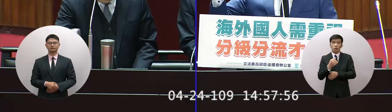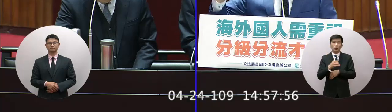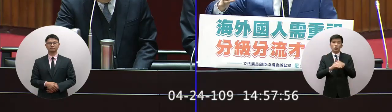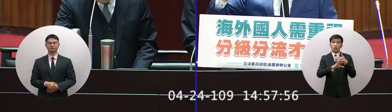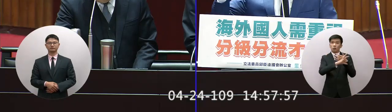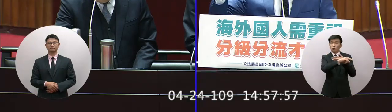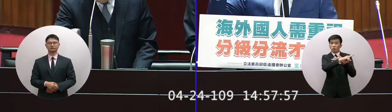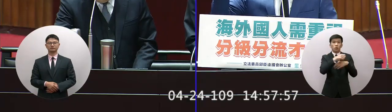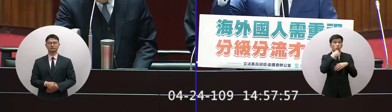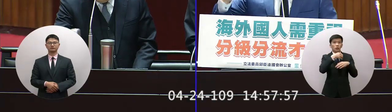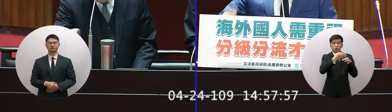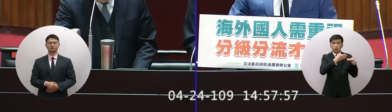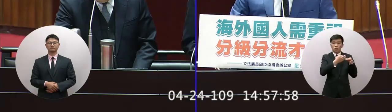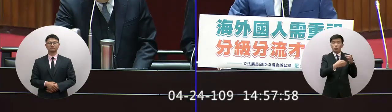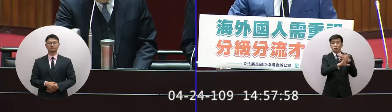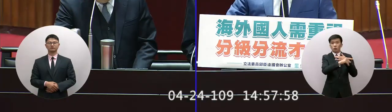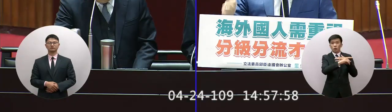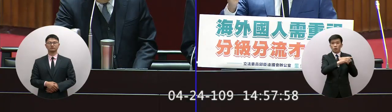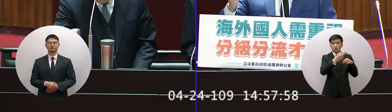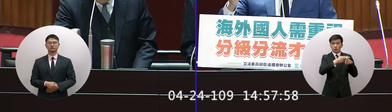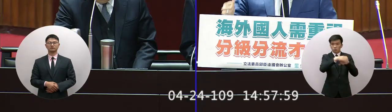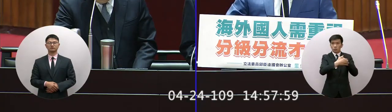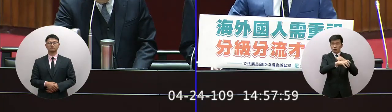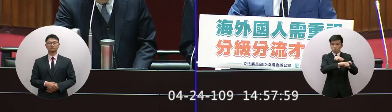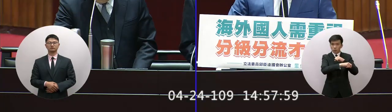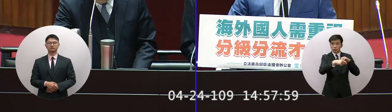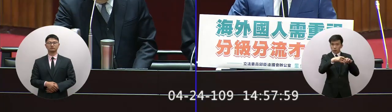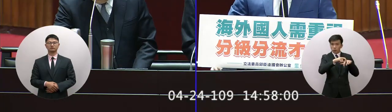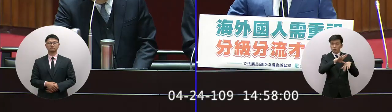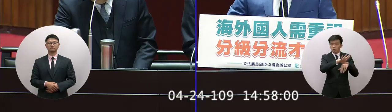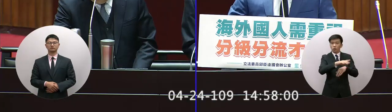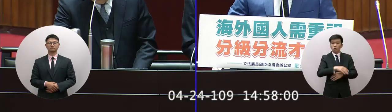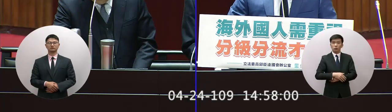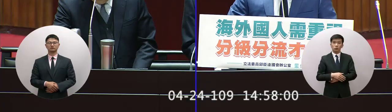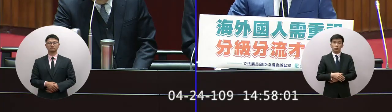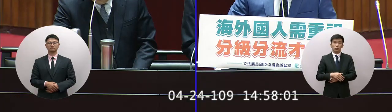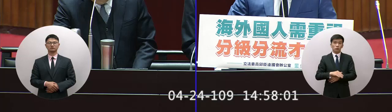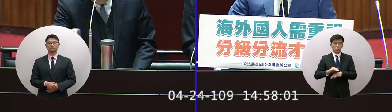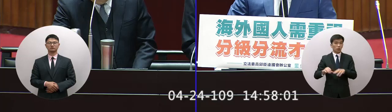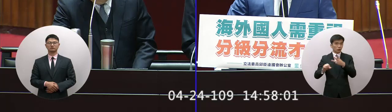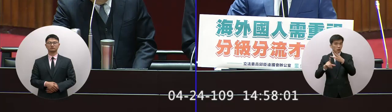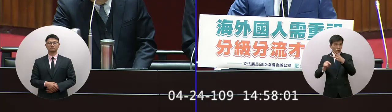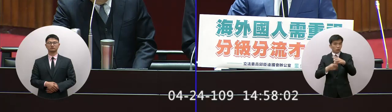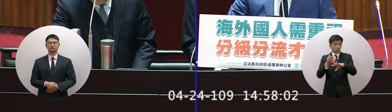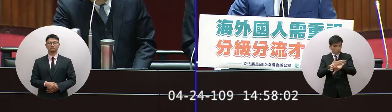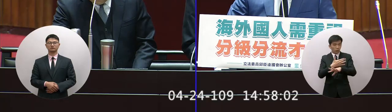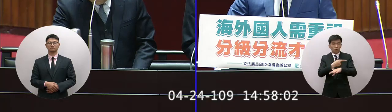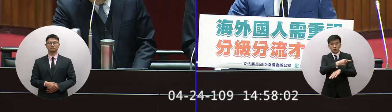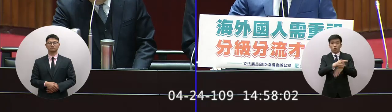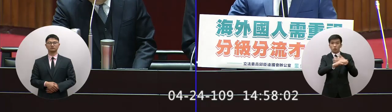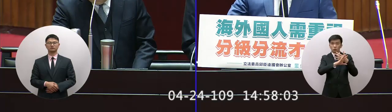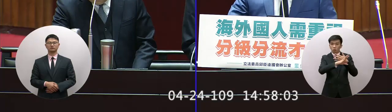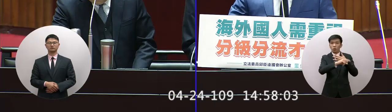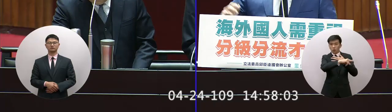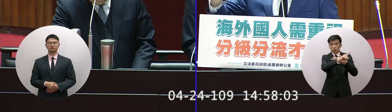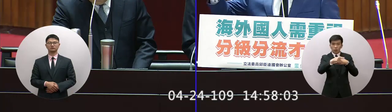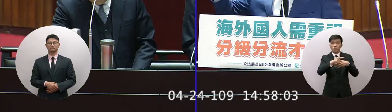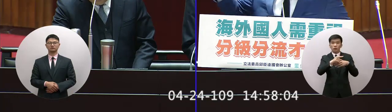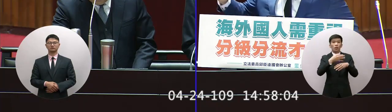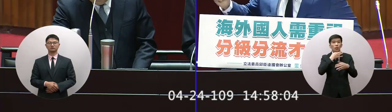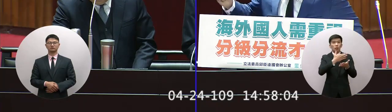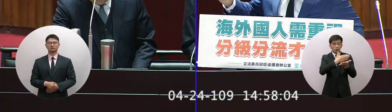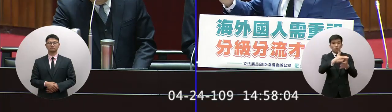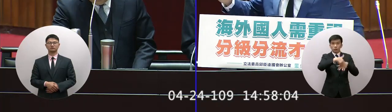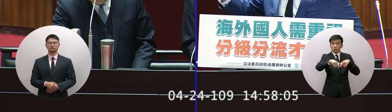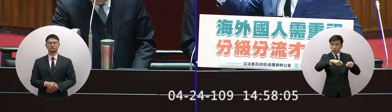我3月初一直强力的要求之下，他们终于成立了一个相关海外台商的信保基金的纾困方案。但是我